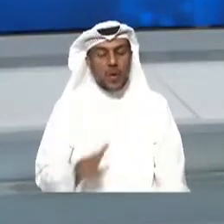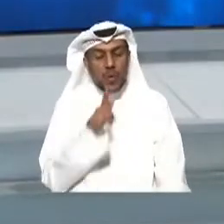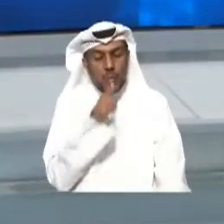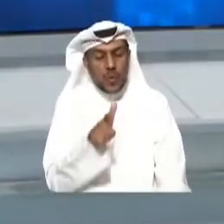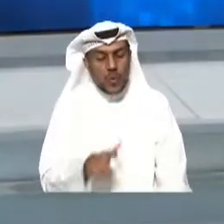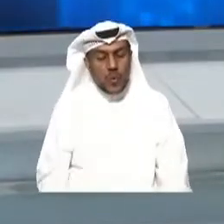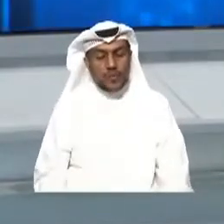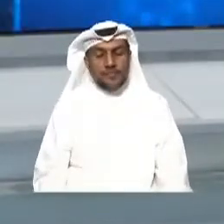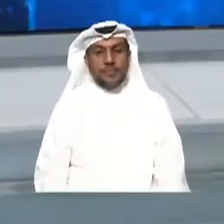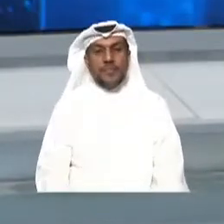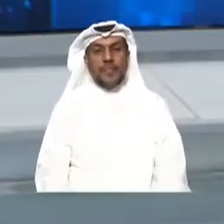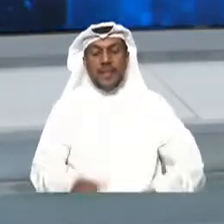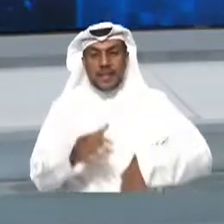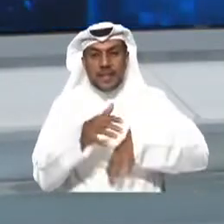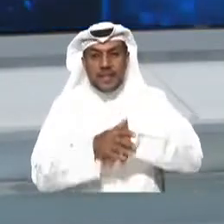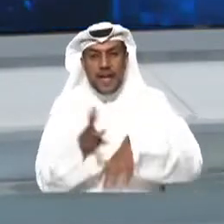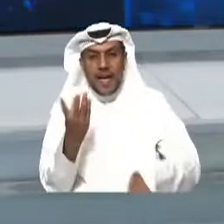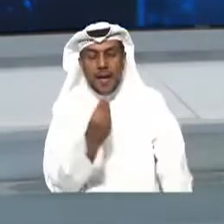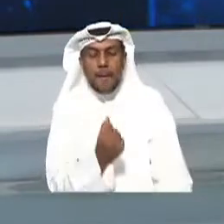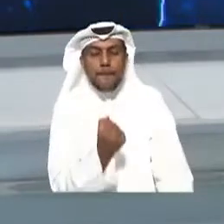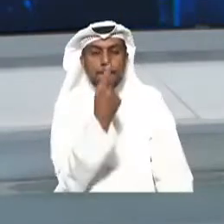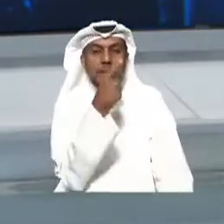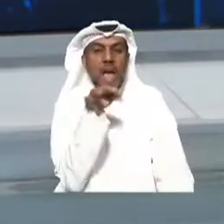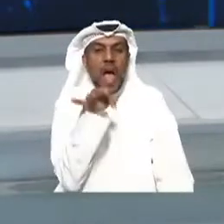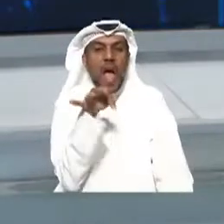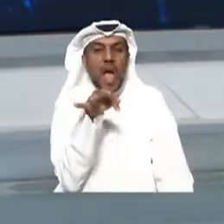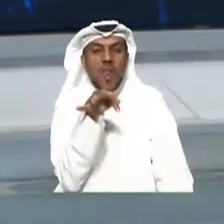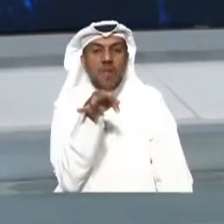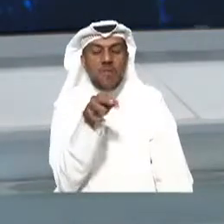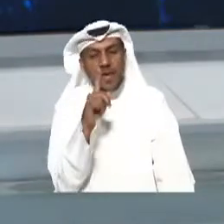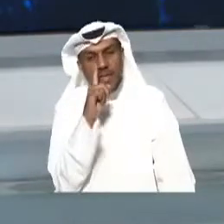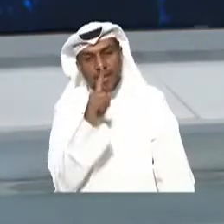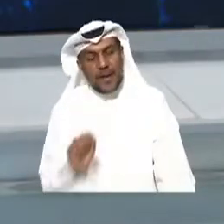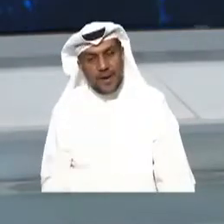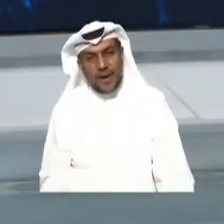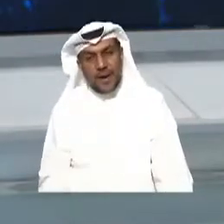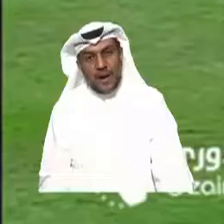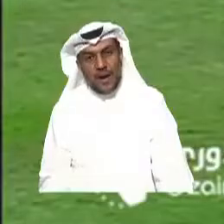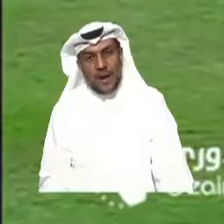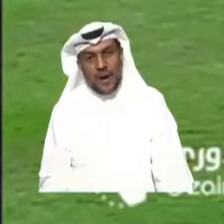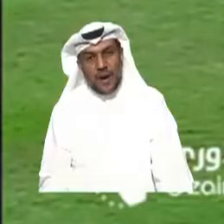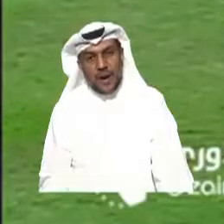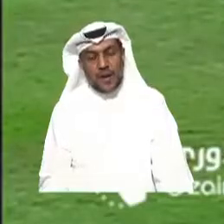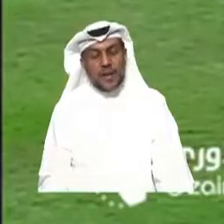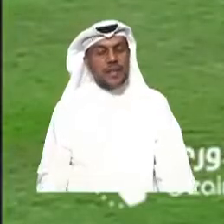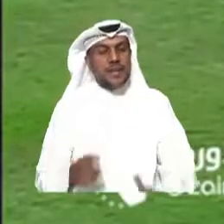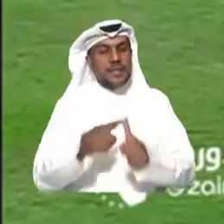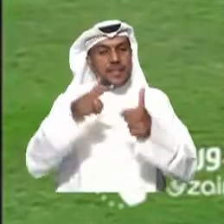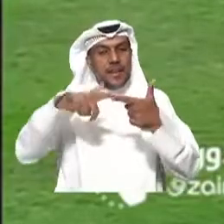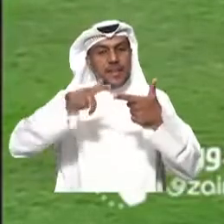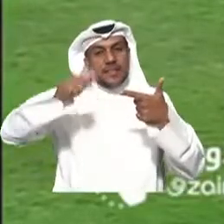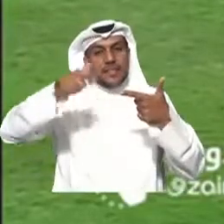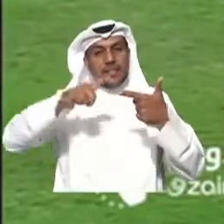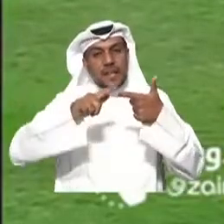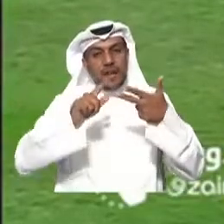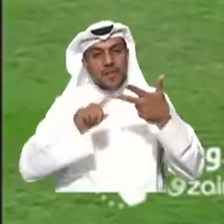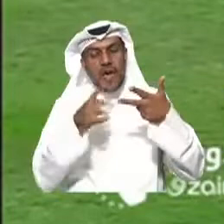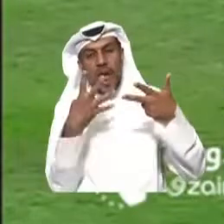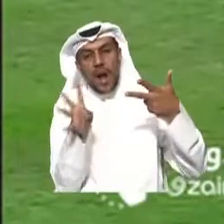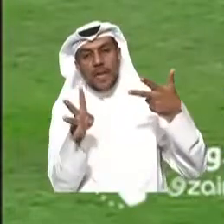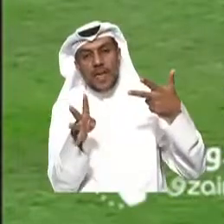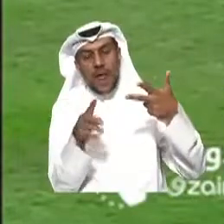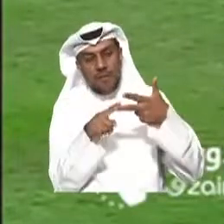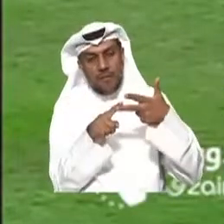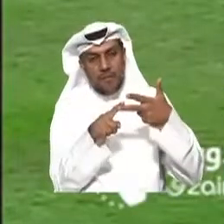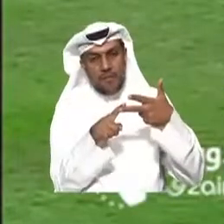لكره القدم ستكون 100,000 دينار كويتي فيما سينال صاحب المركز الثاني 60 الف دينار والثالث 40,000